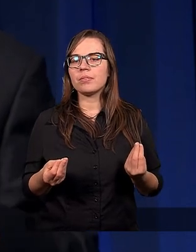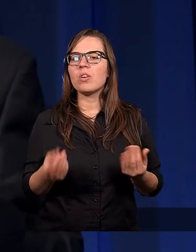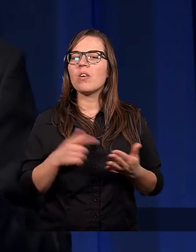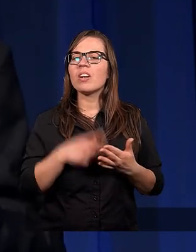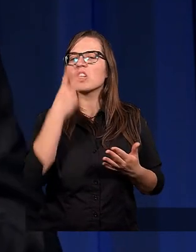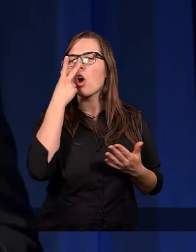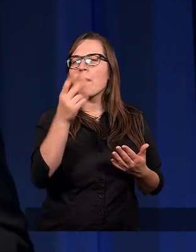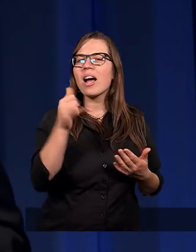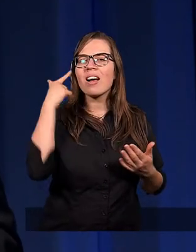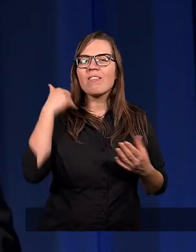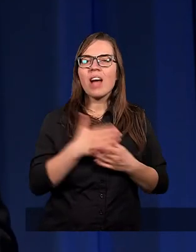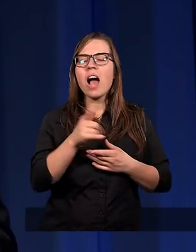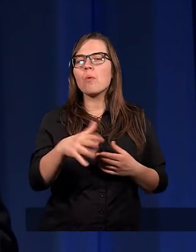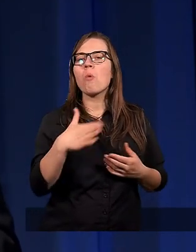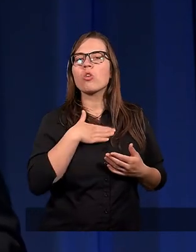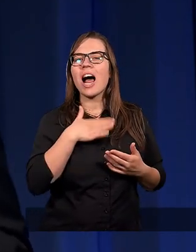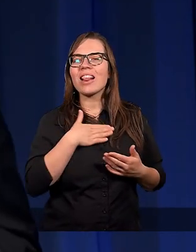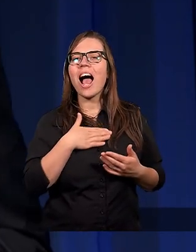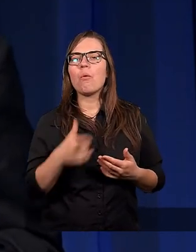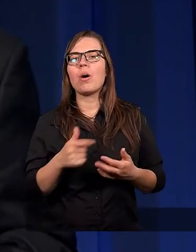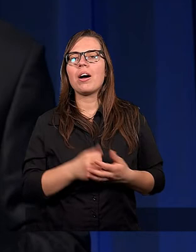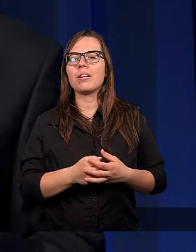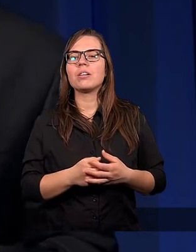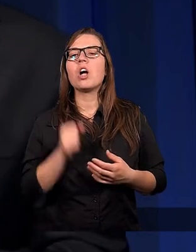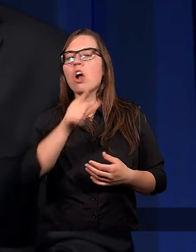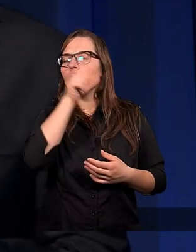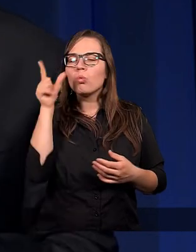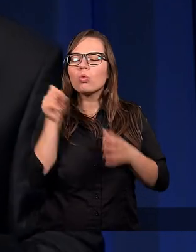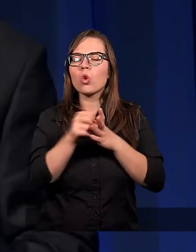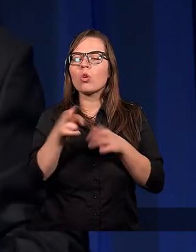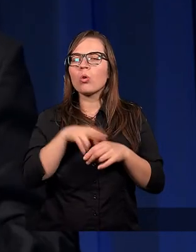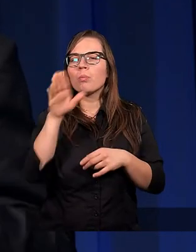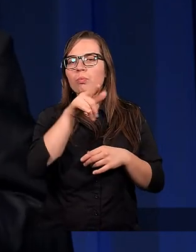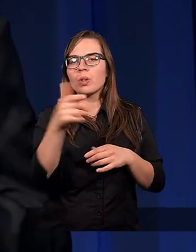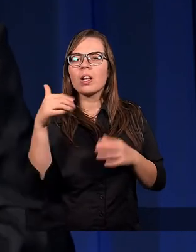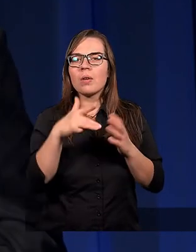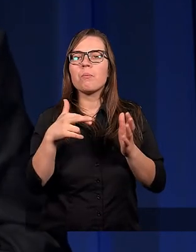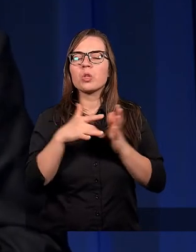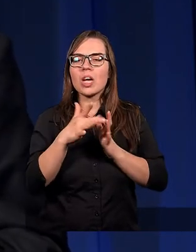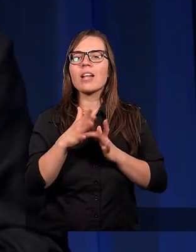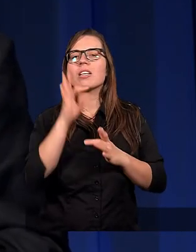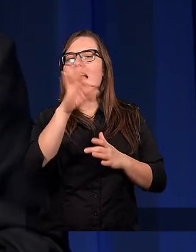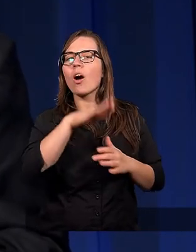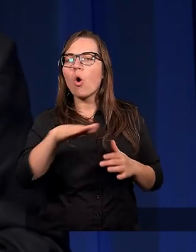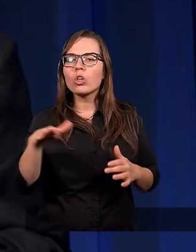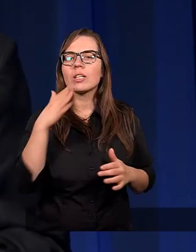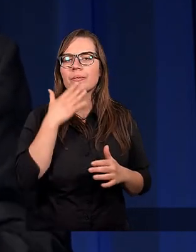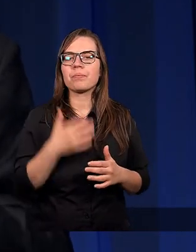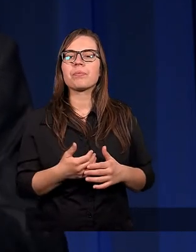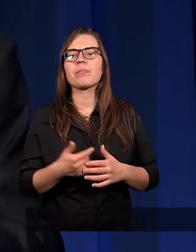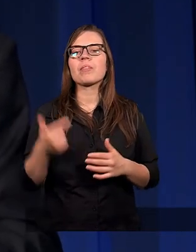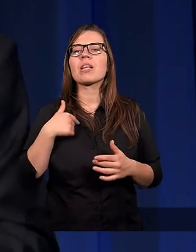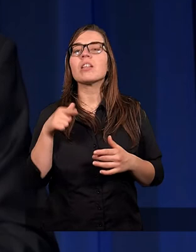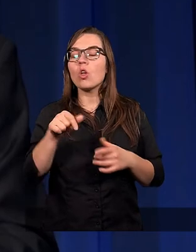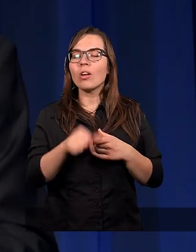Zobaczcie, jaką wiarę ta kobieta posiadała. A ludzie, do których Pan Jezus przyszedł, jego dzieci, miały